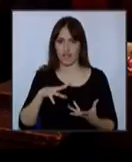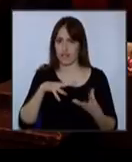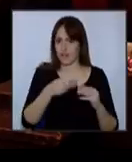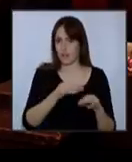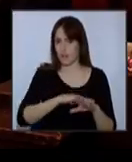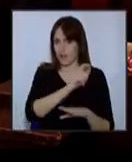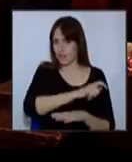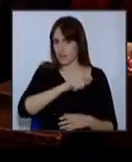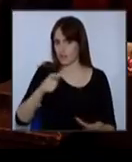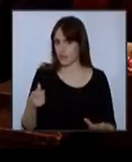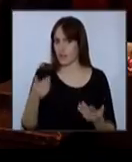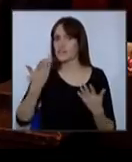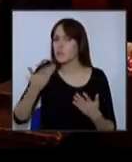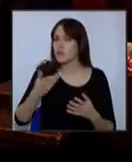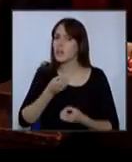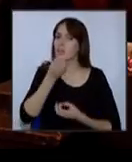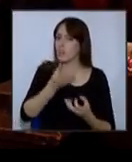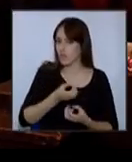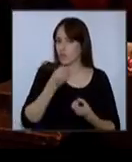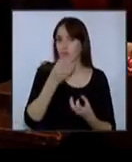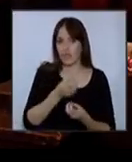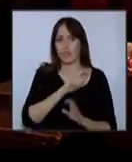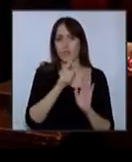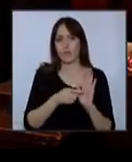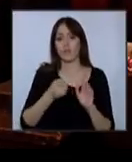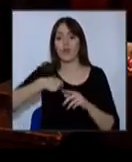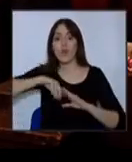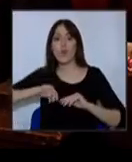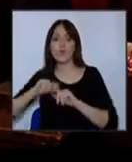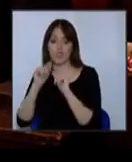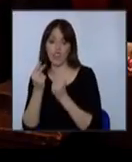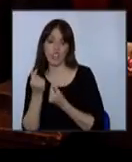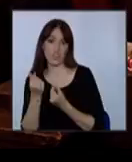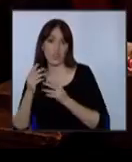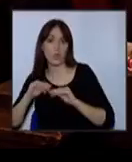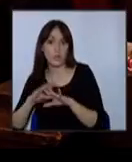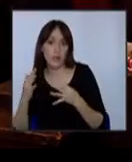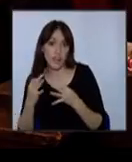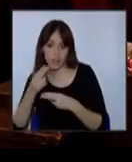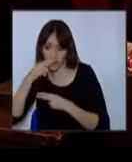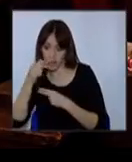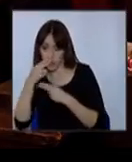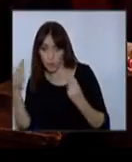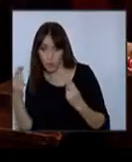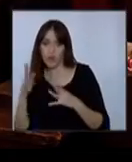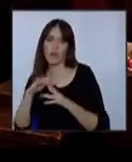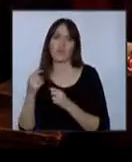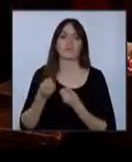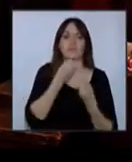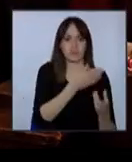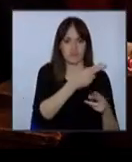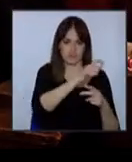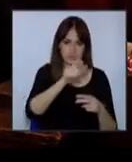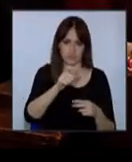és molt important que informem els ciutadans en què ens gastem els diners públics. Per tant, avui el que fem no és aprovar cap proposta de cap